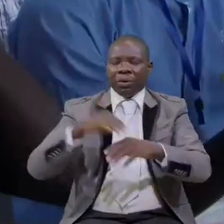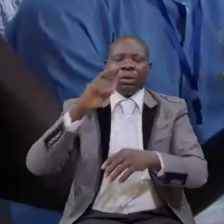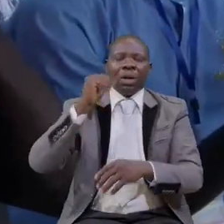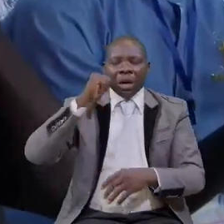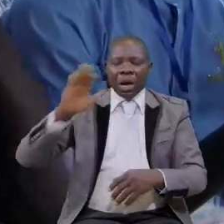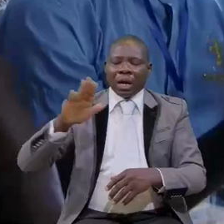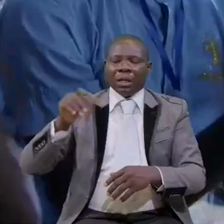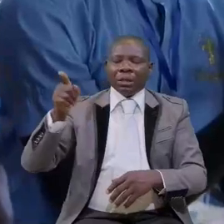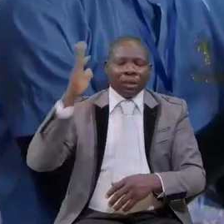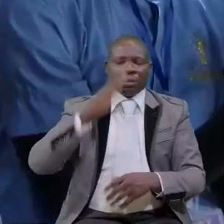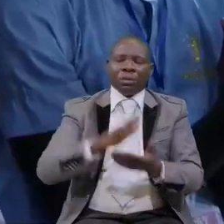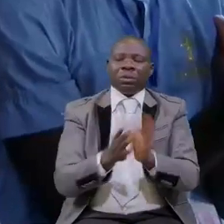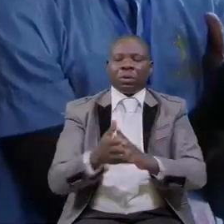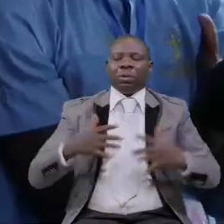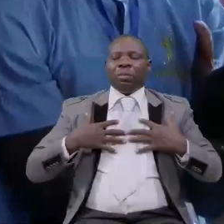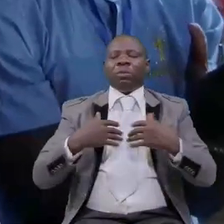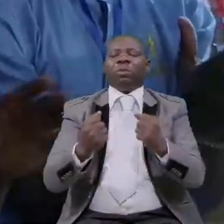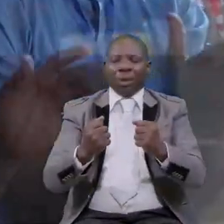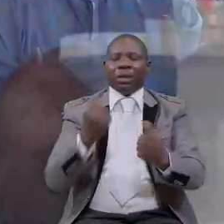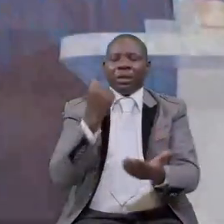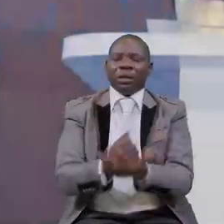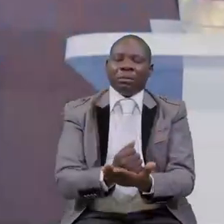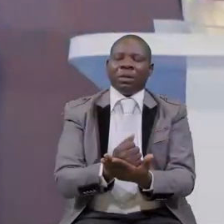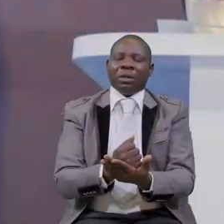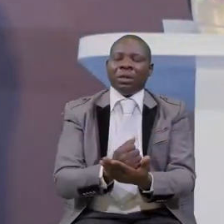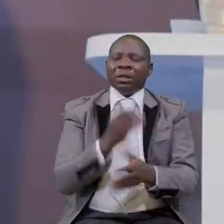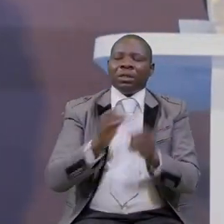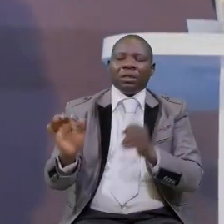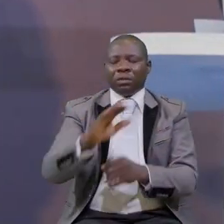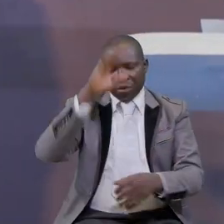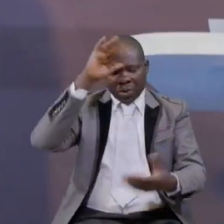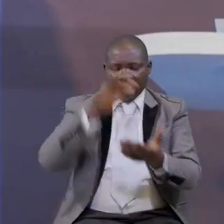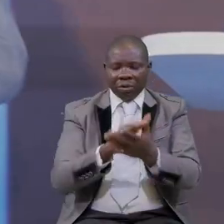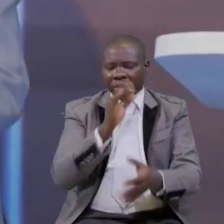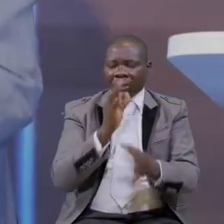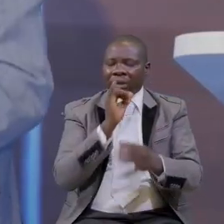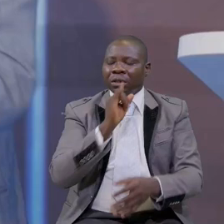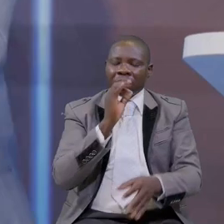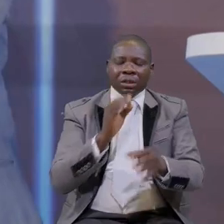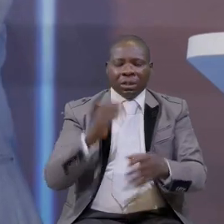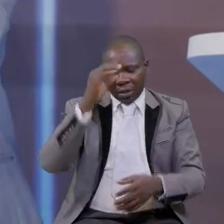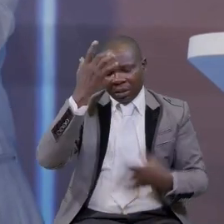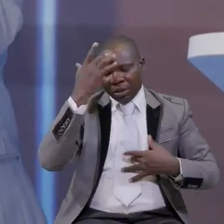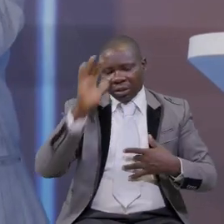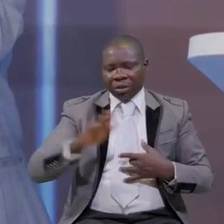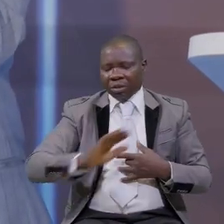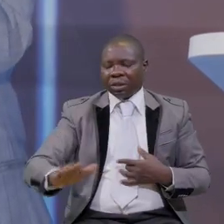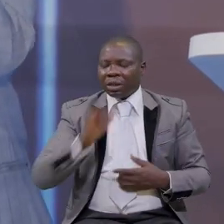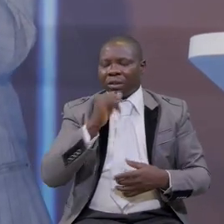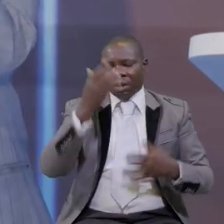Elle sera totalement guérie. Si ton mari est malade, ton enfant est